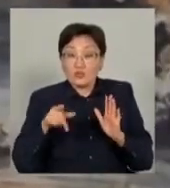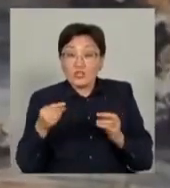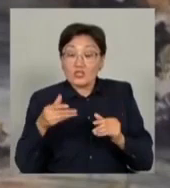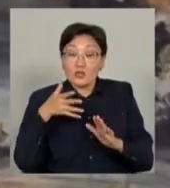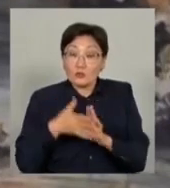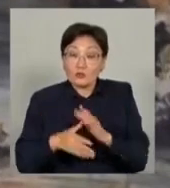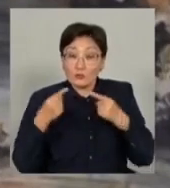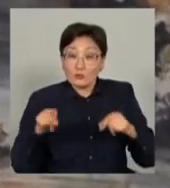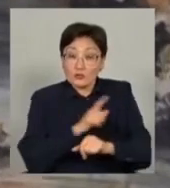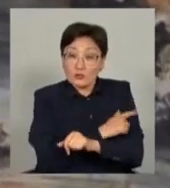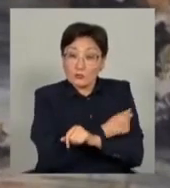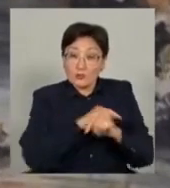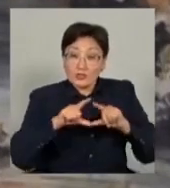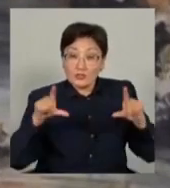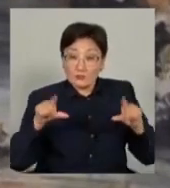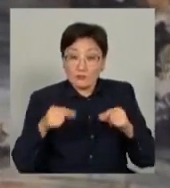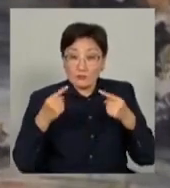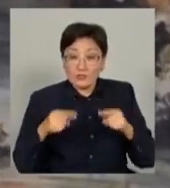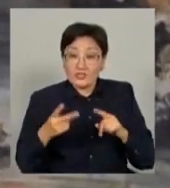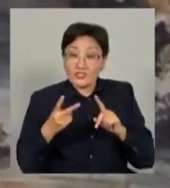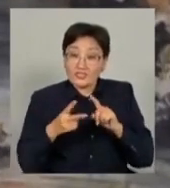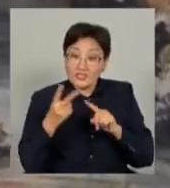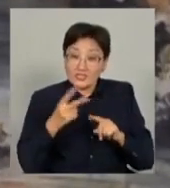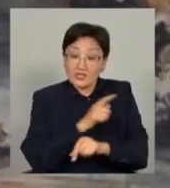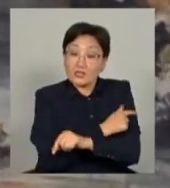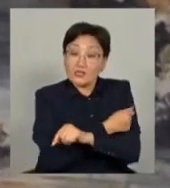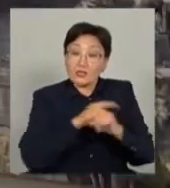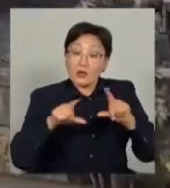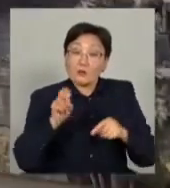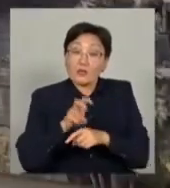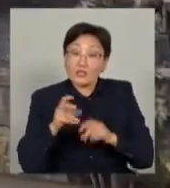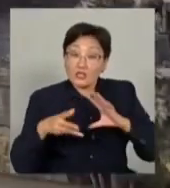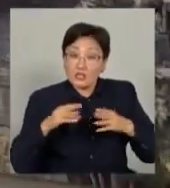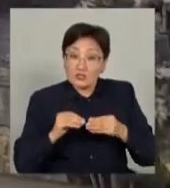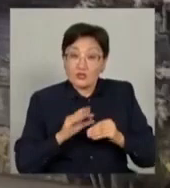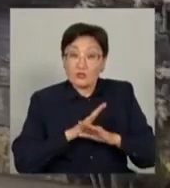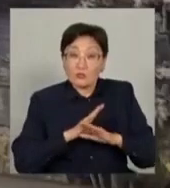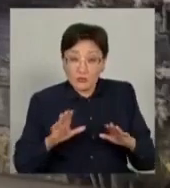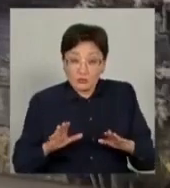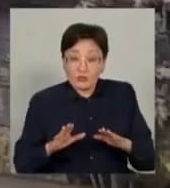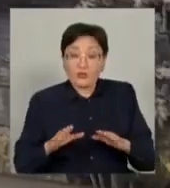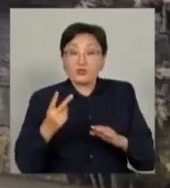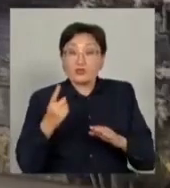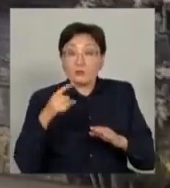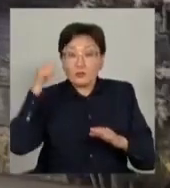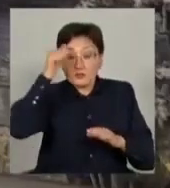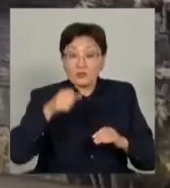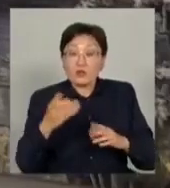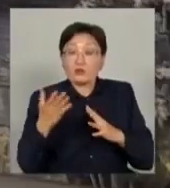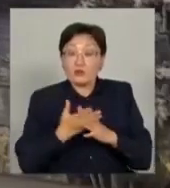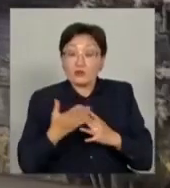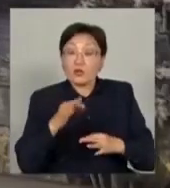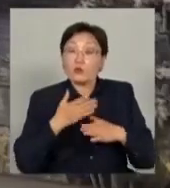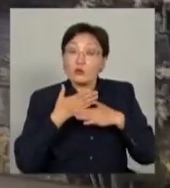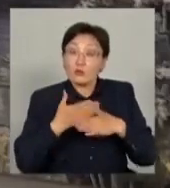басқа клиникаларда. 2 клиникада болдым басқа. Ол жақта нәтиже болған жоқ. 21 жылы квотамен дүниеге келді баламыз.